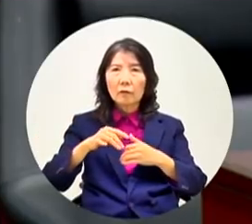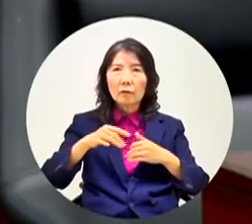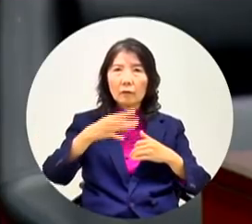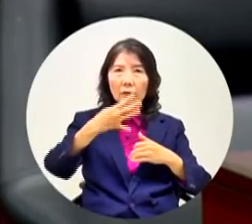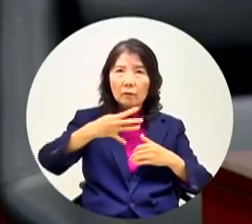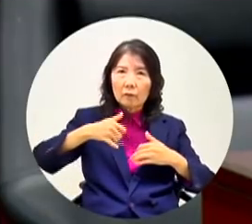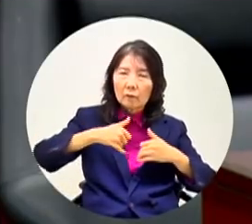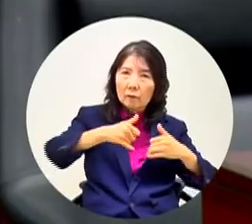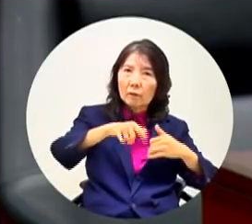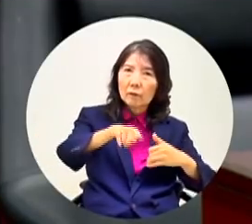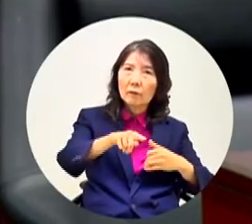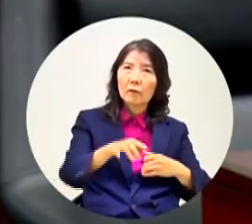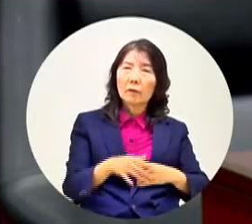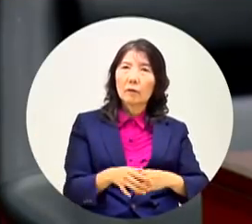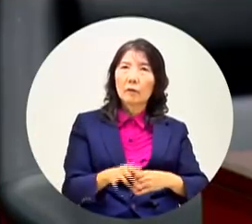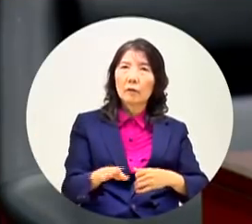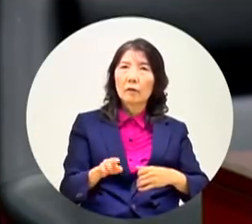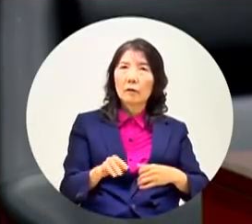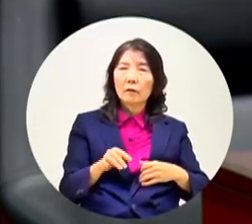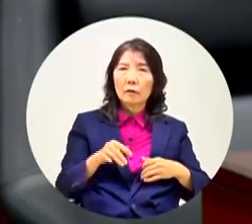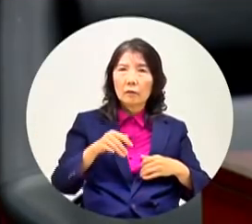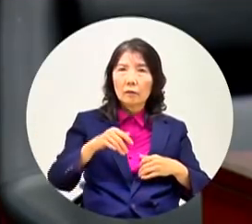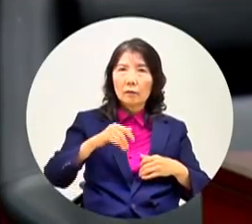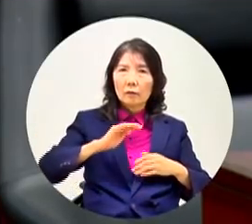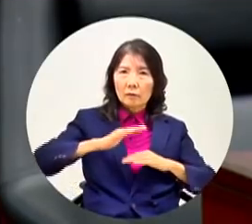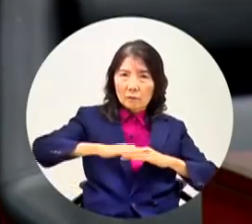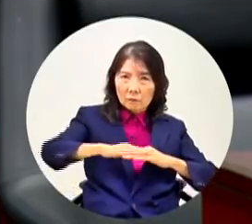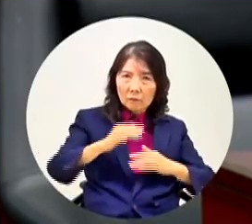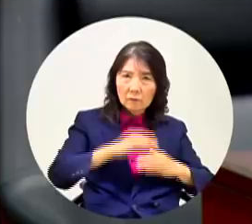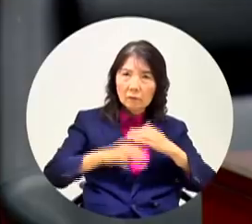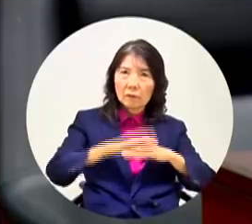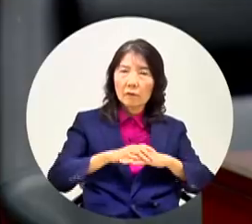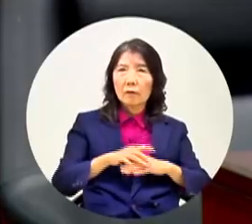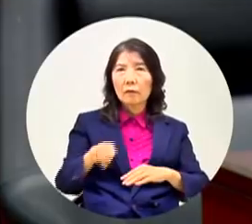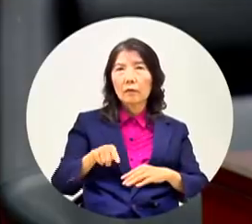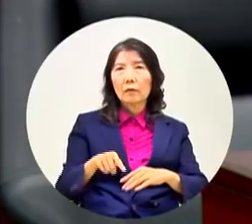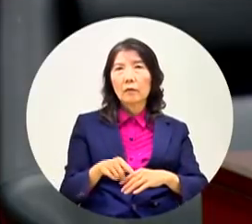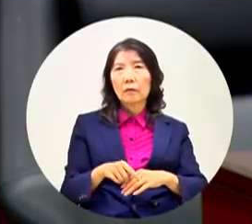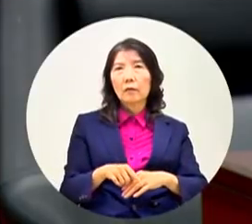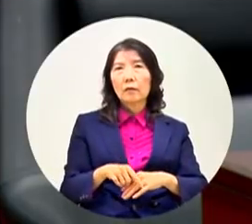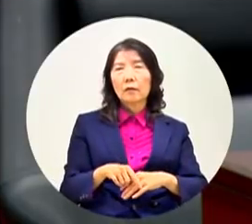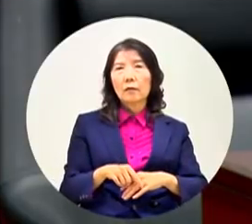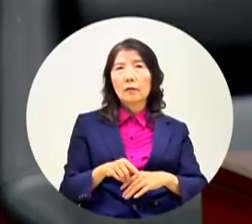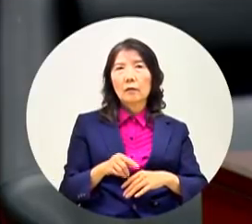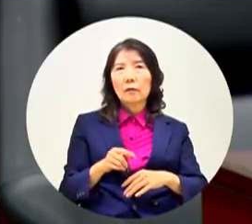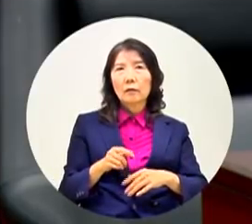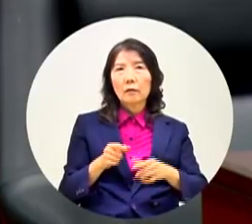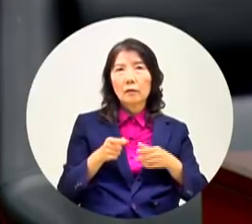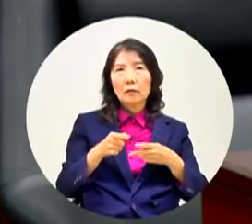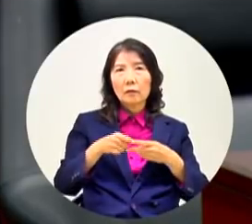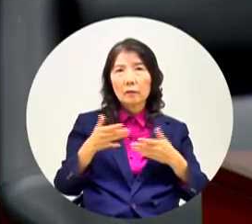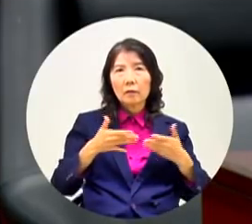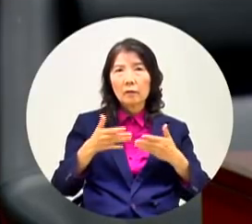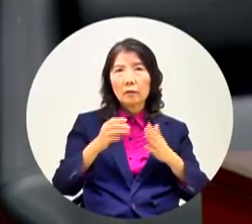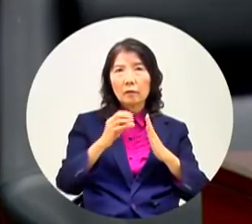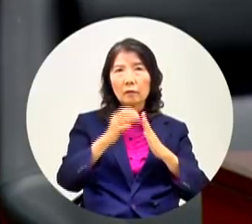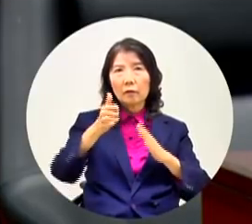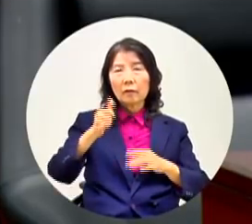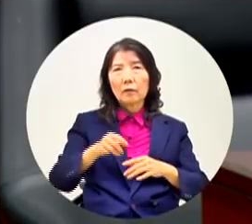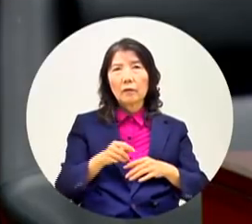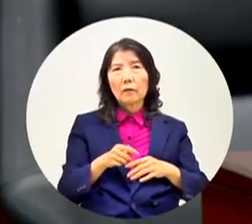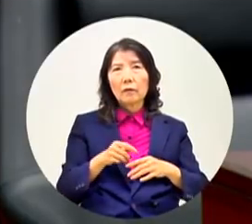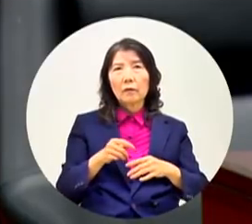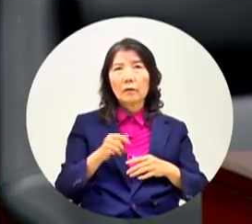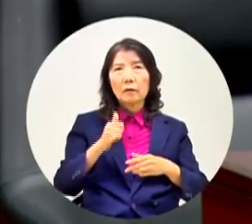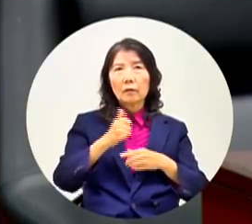路，这炮铺完成。市长是不是？哦，还是公务局长，还是那里军工处，